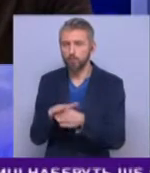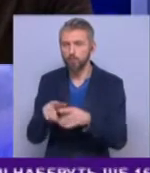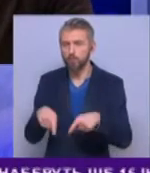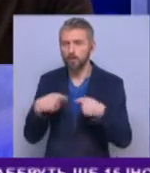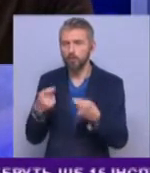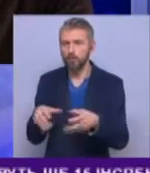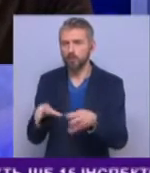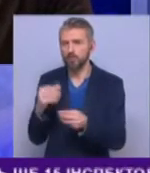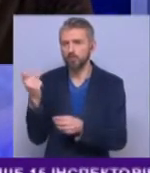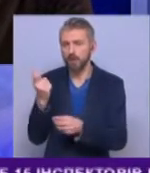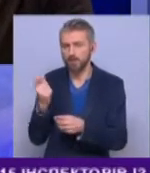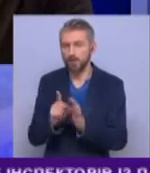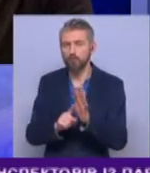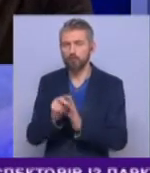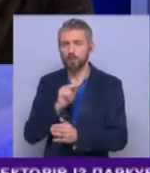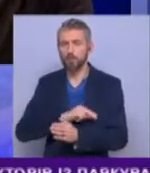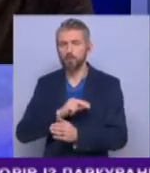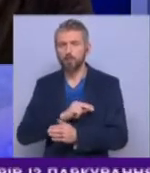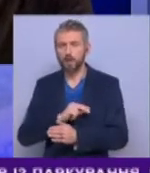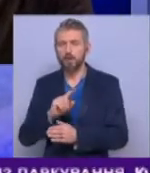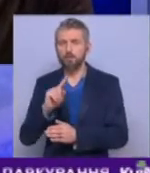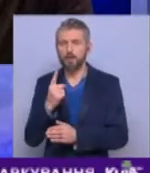передаються співвласникам, починає працювати